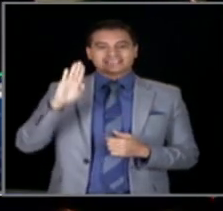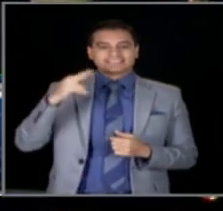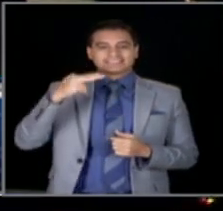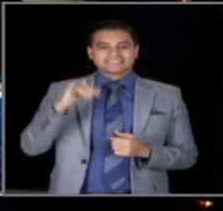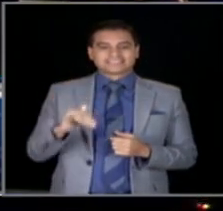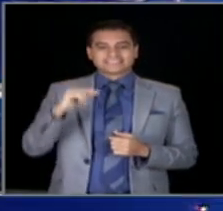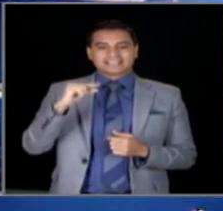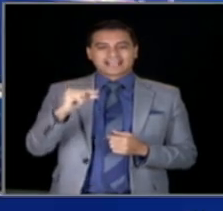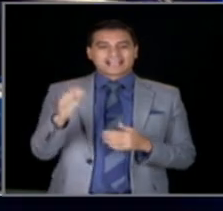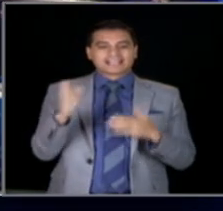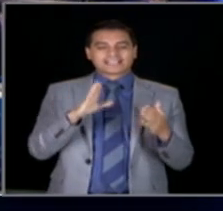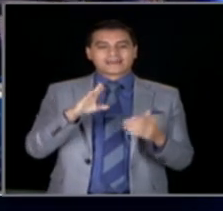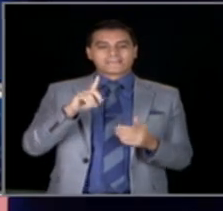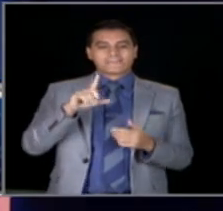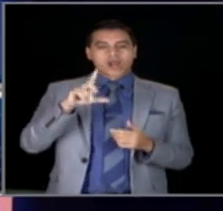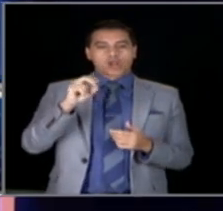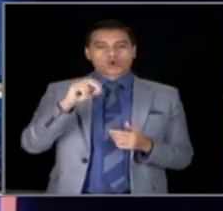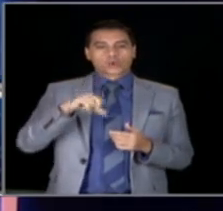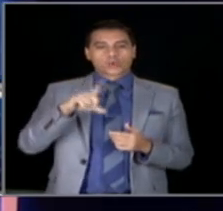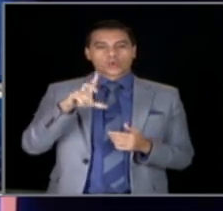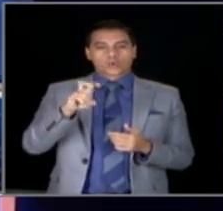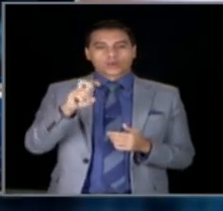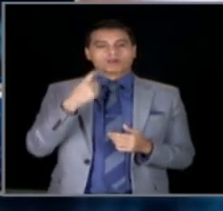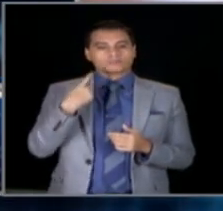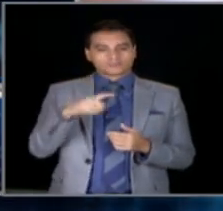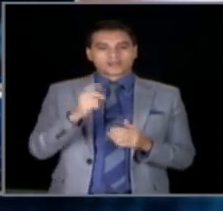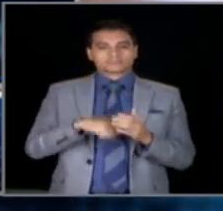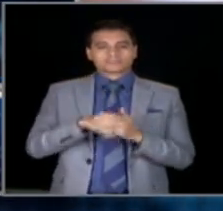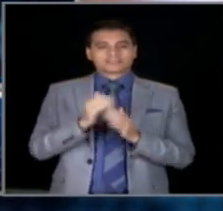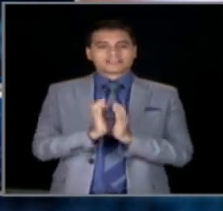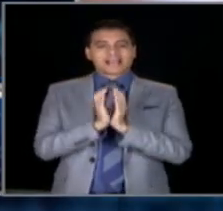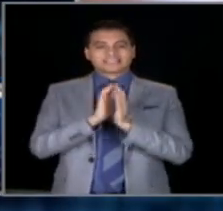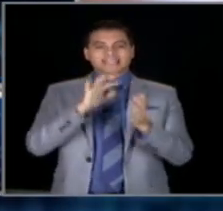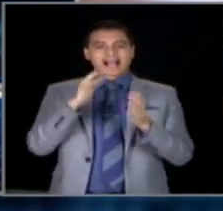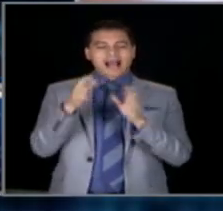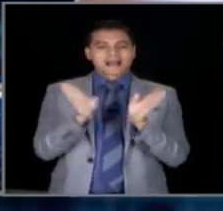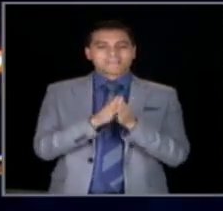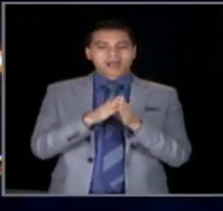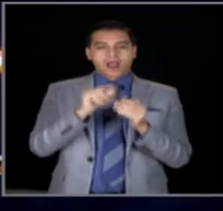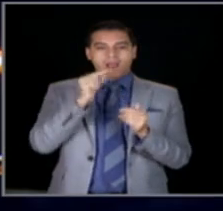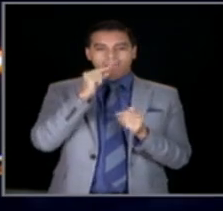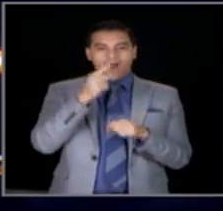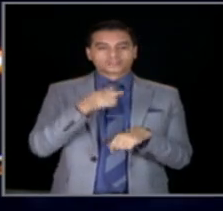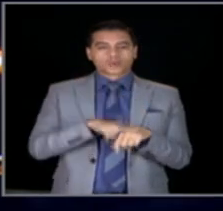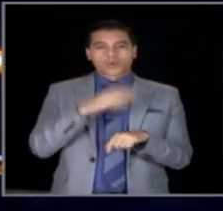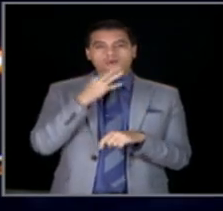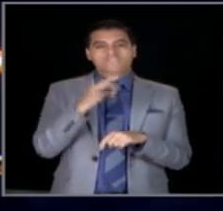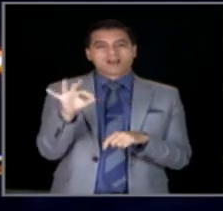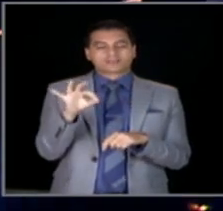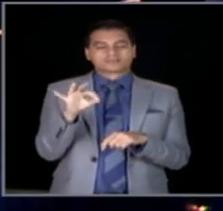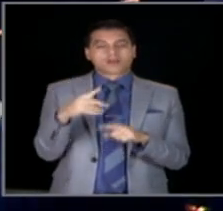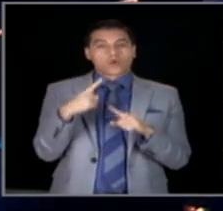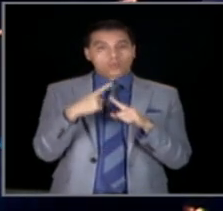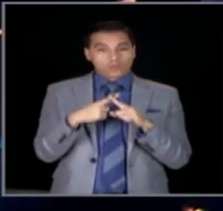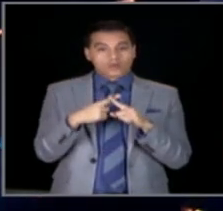العرب الوحيد اللي أدار نهائي كأس العالم اللي كان بين البرازيل وفرنسا،